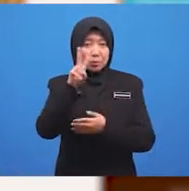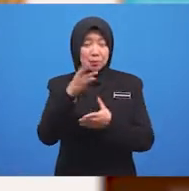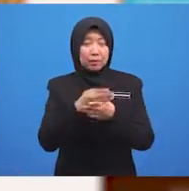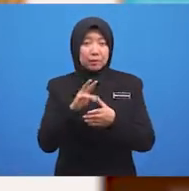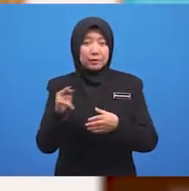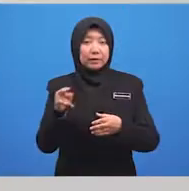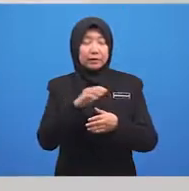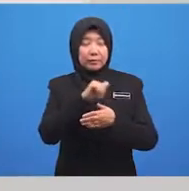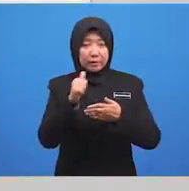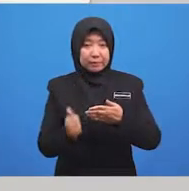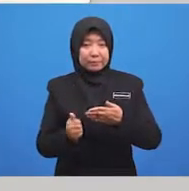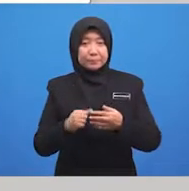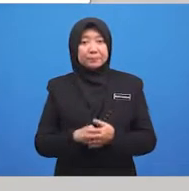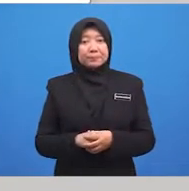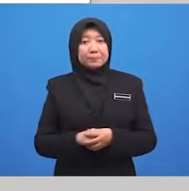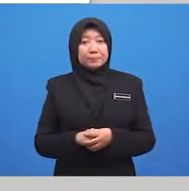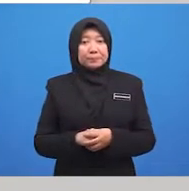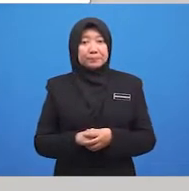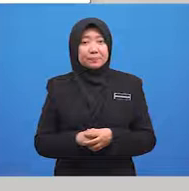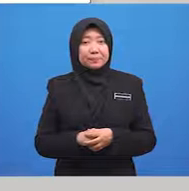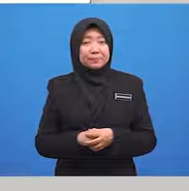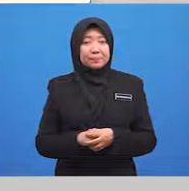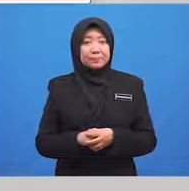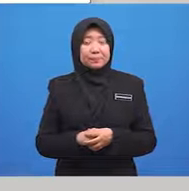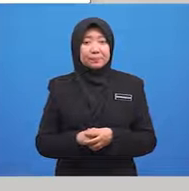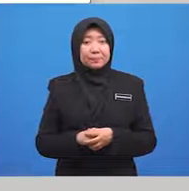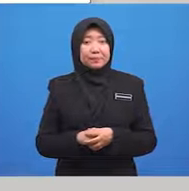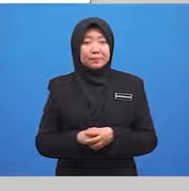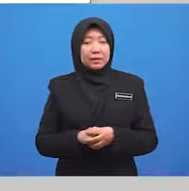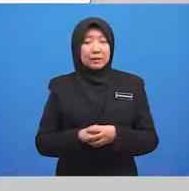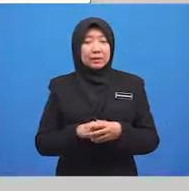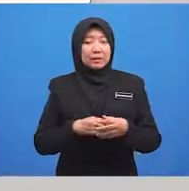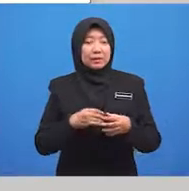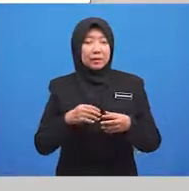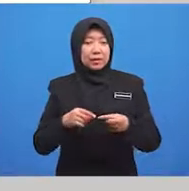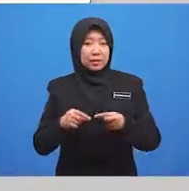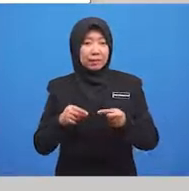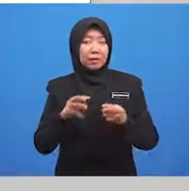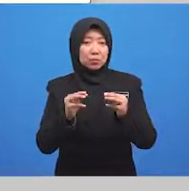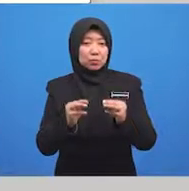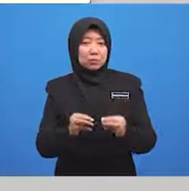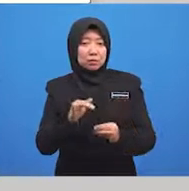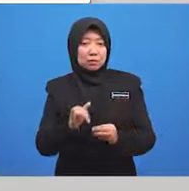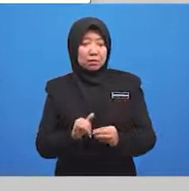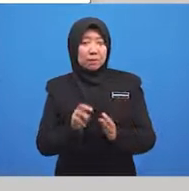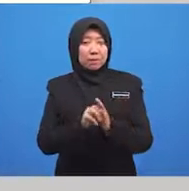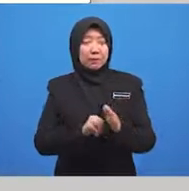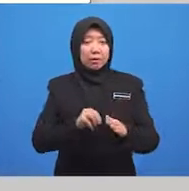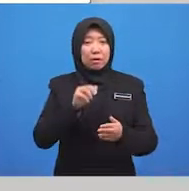yang terakhir. Iaitu kegiatan manusia yang mengancam hidupan liar dan